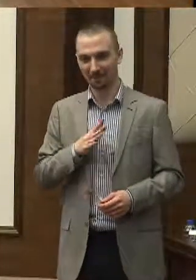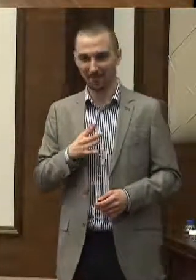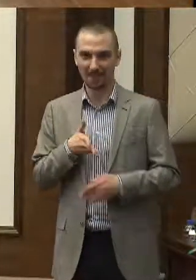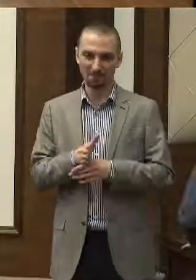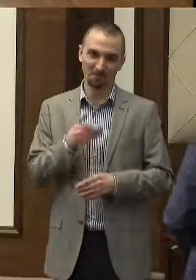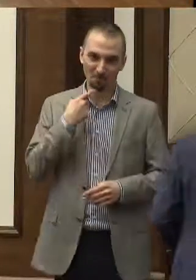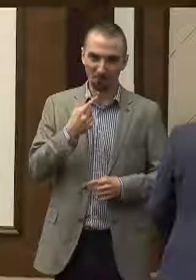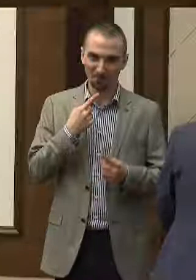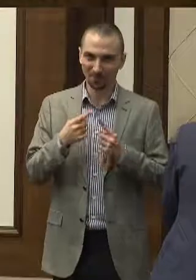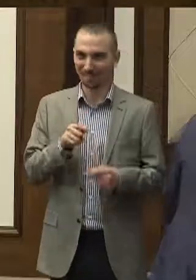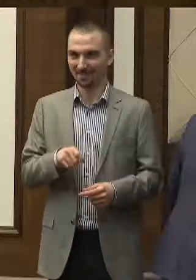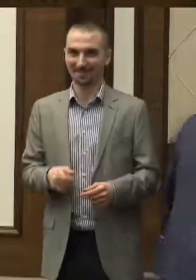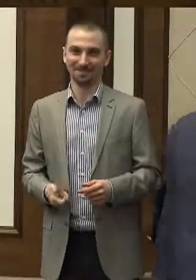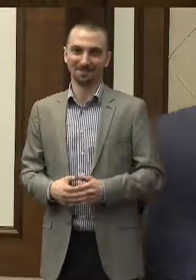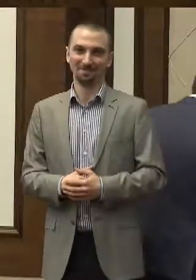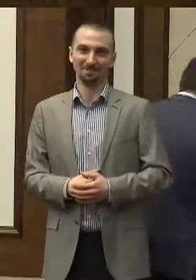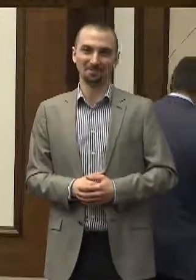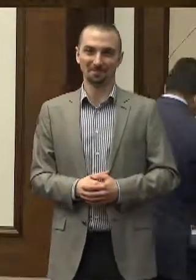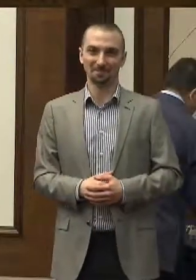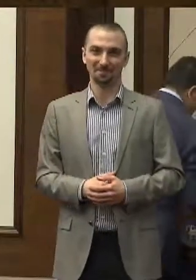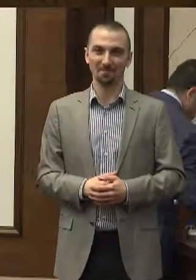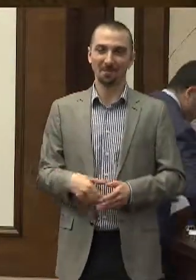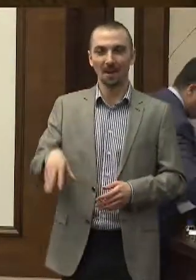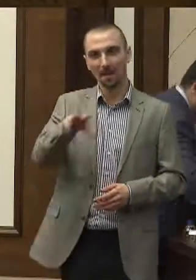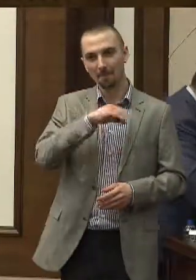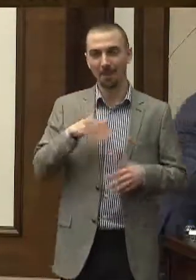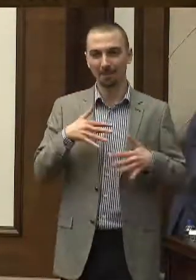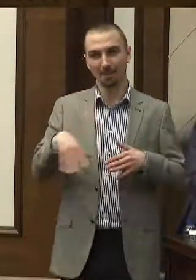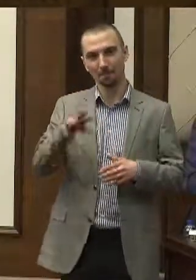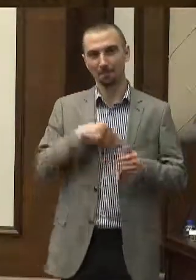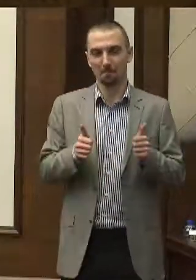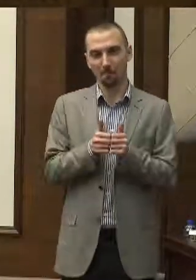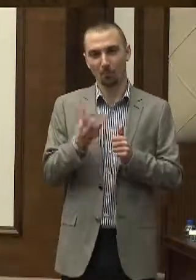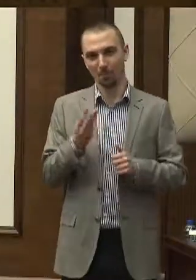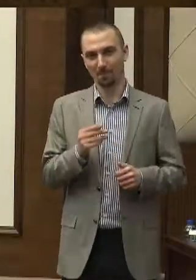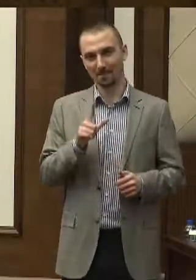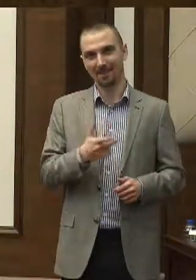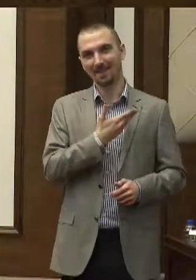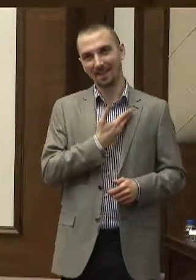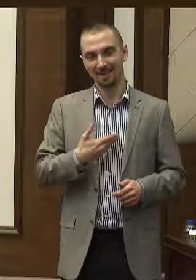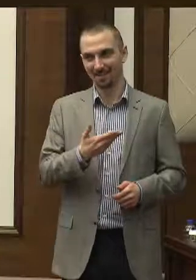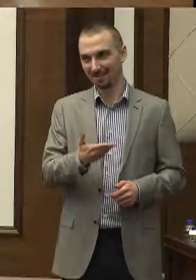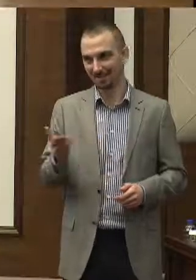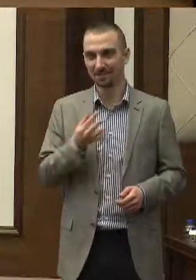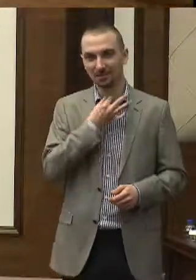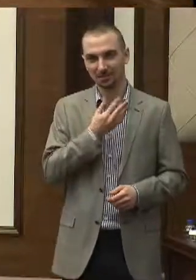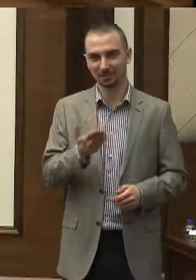bence sadece siz söyleyin. Bence yürekleri engelsiz. Bunu düşünmemiz çok gerekiyor. Çok teşekkür ederim. Saygılar sunuyorum anladım, efendim çok, hepinize. Çok çok teşekkür sağ ederim. Sağ